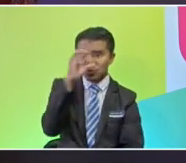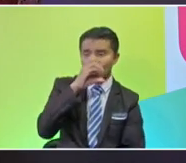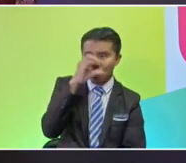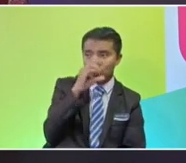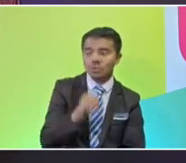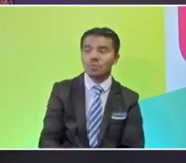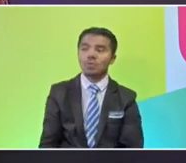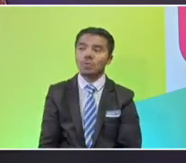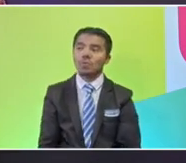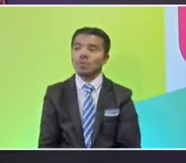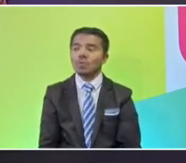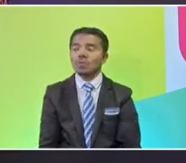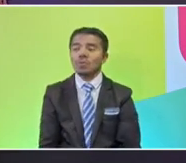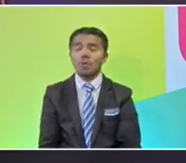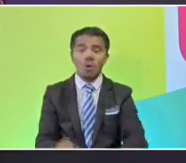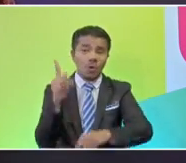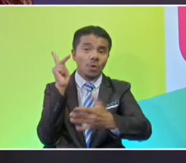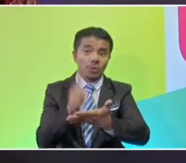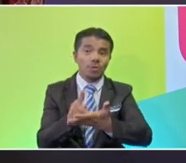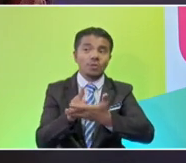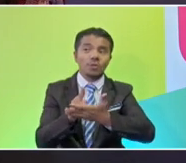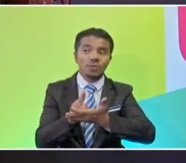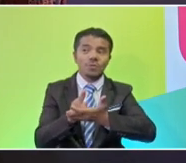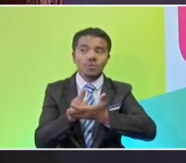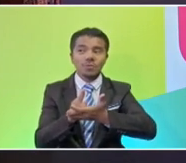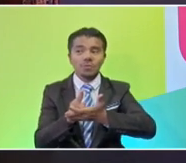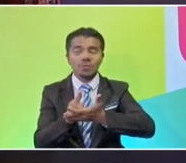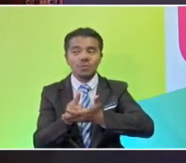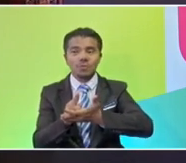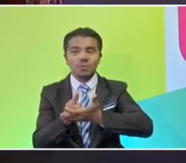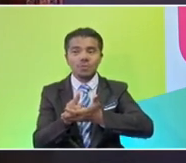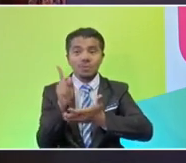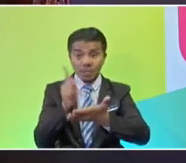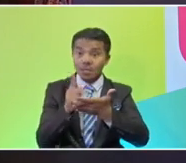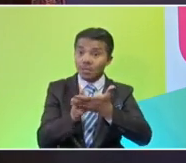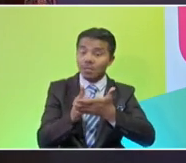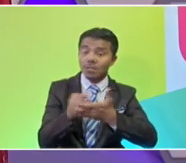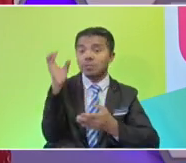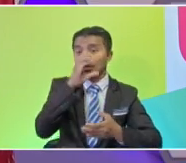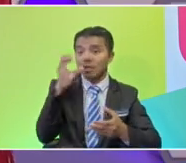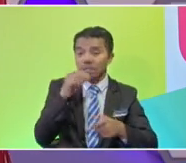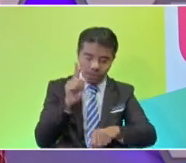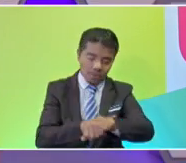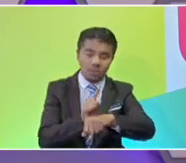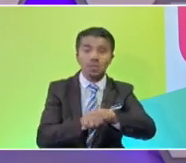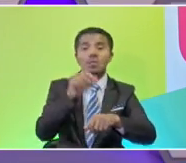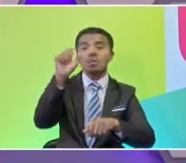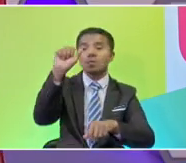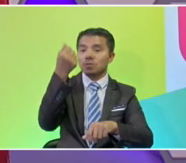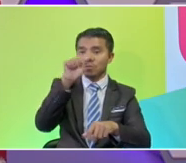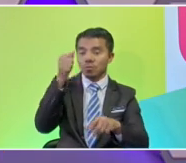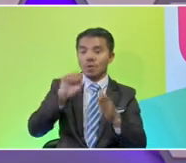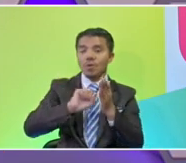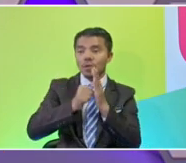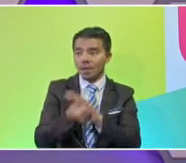dalam kiraan 10 Hanif telah pun melengkapkan jenis-jenis tumbuhan itu